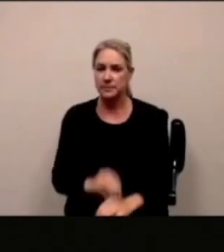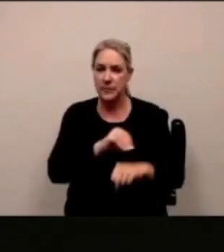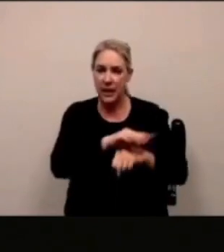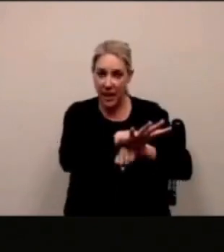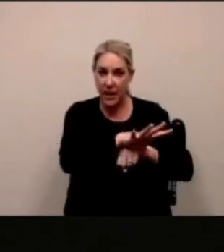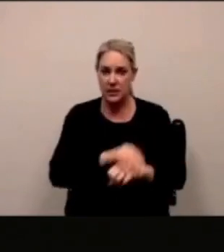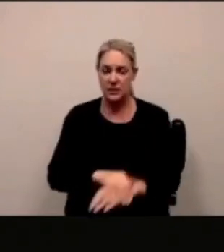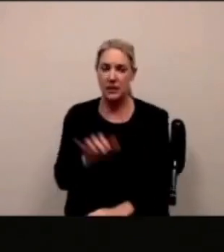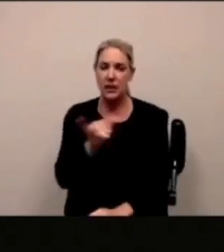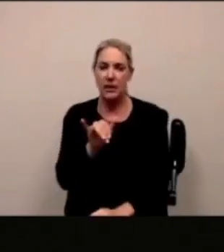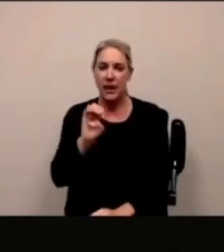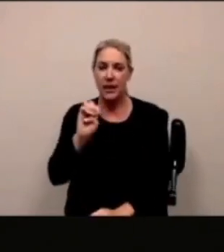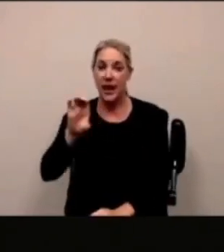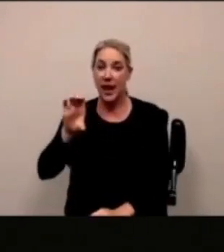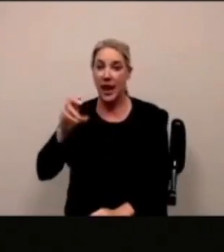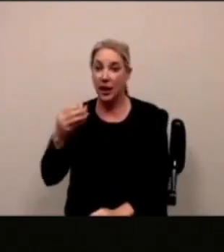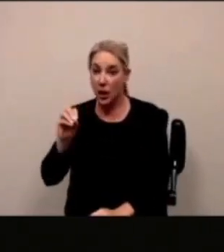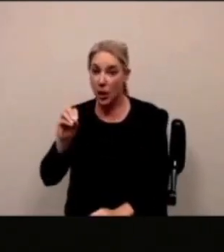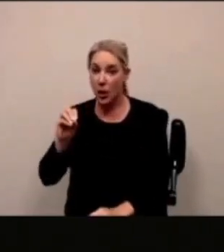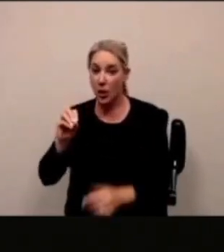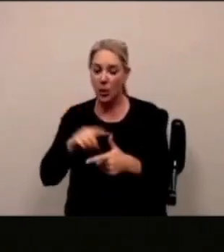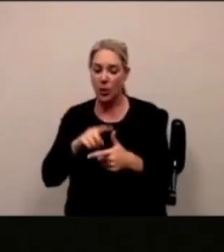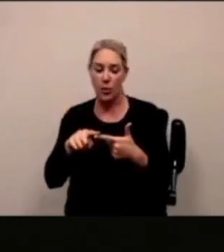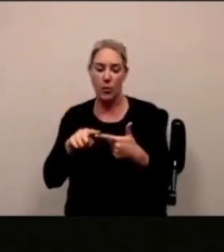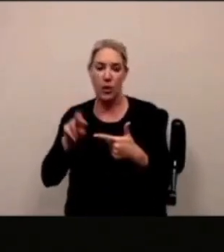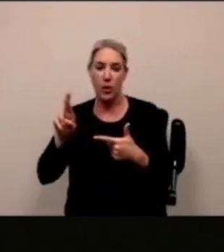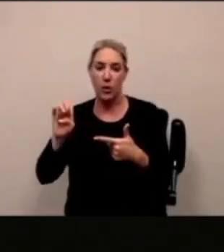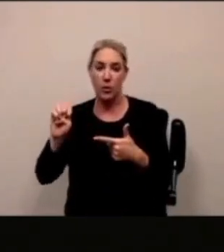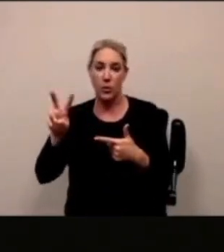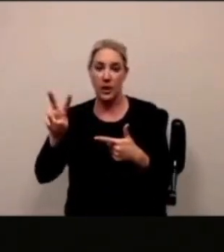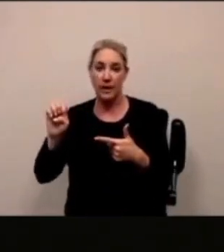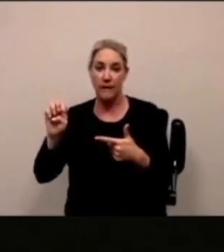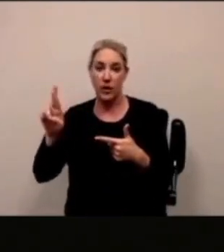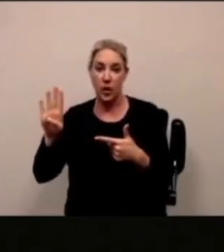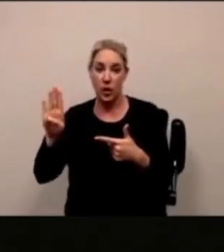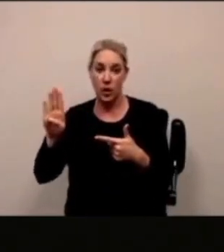例えばと反響音とか